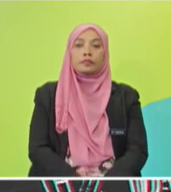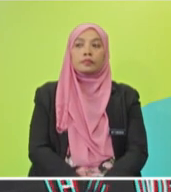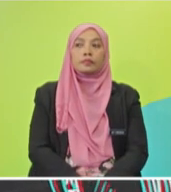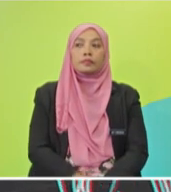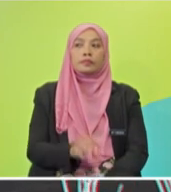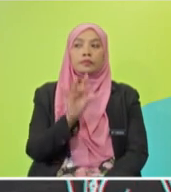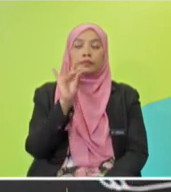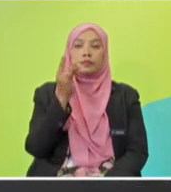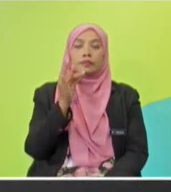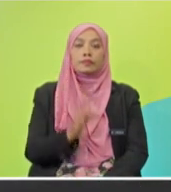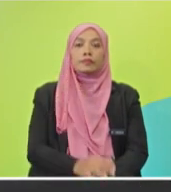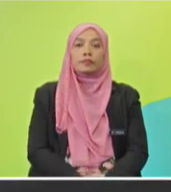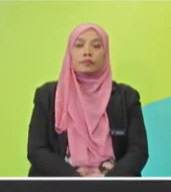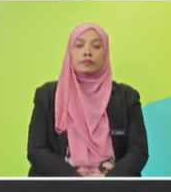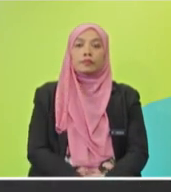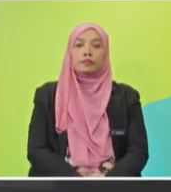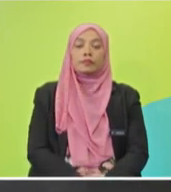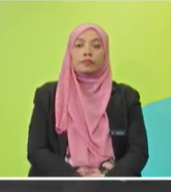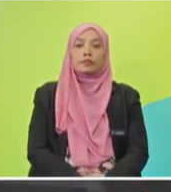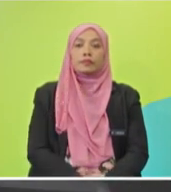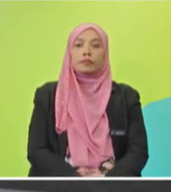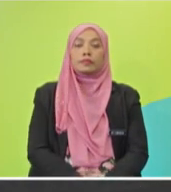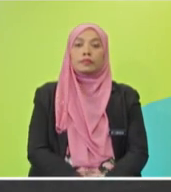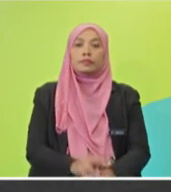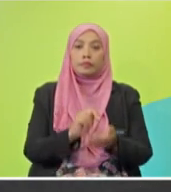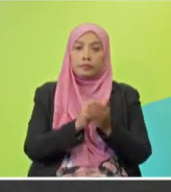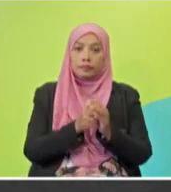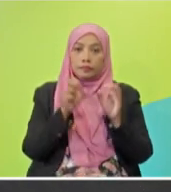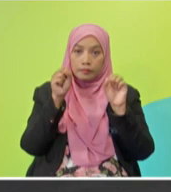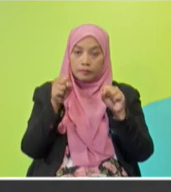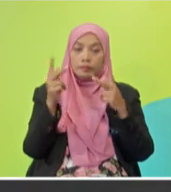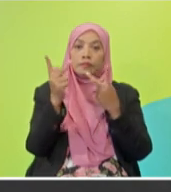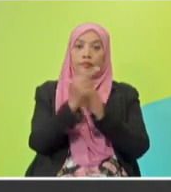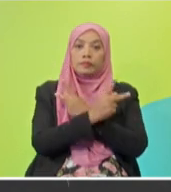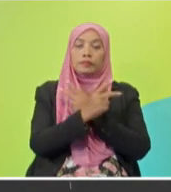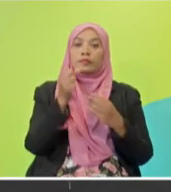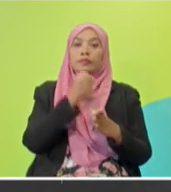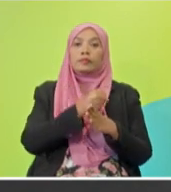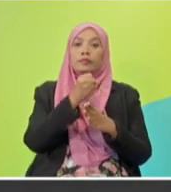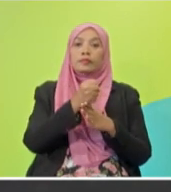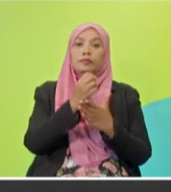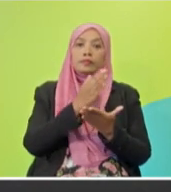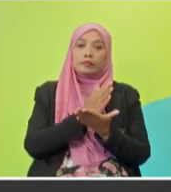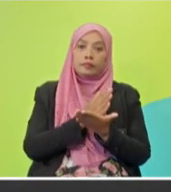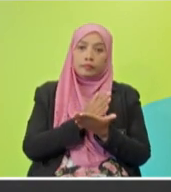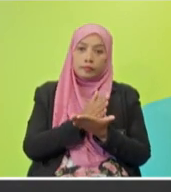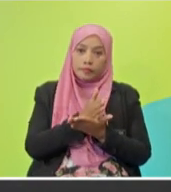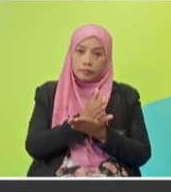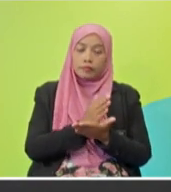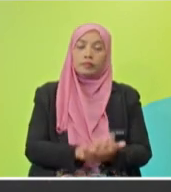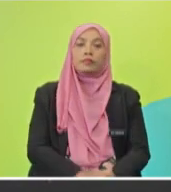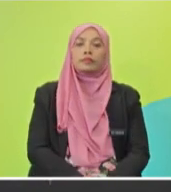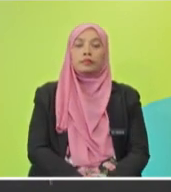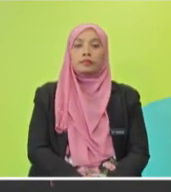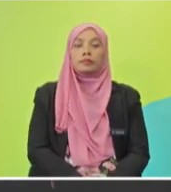kata nisbah kita boleh berdarab ataupun bahagi. Jadi yang ni 4:2, kita dapat 2. 6:2, kita